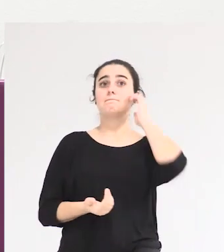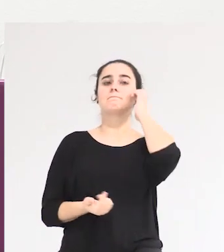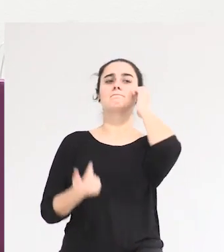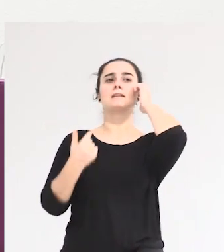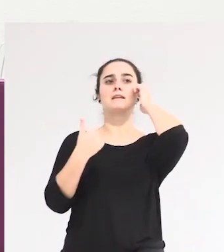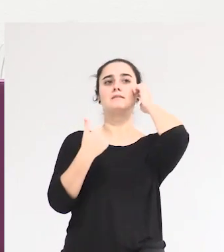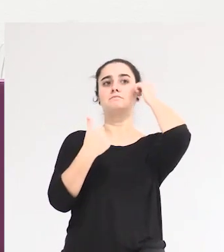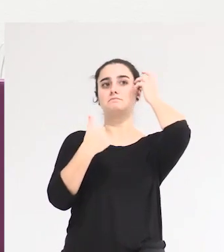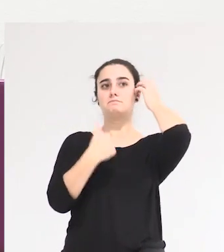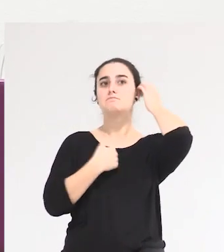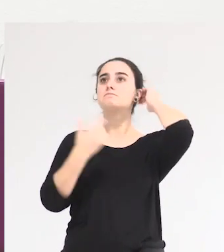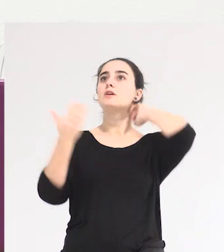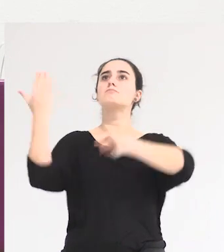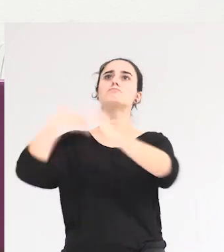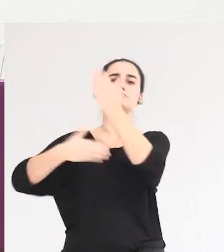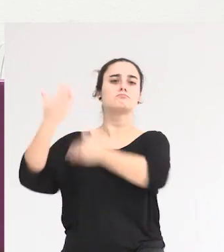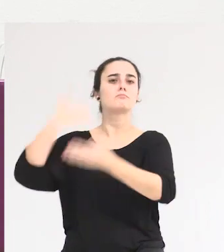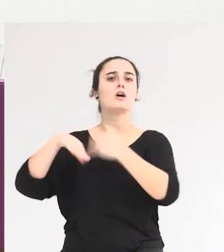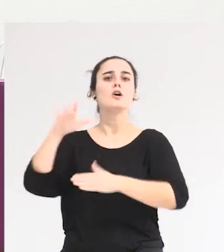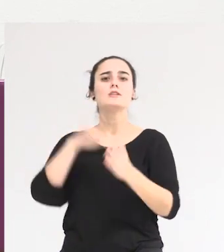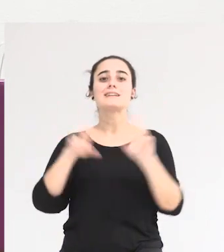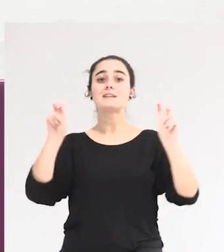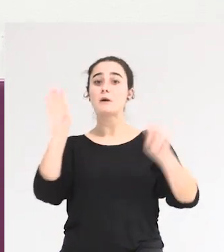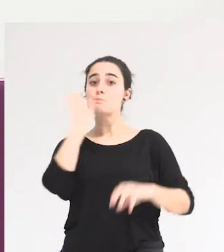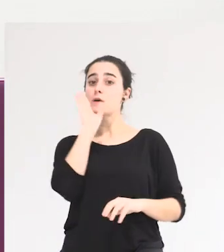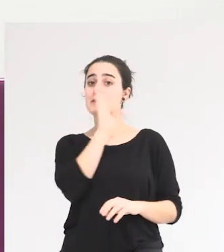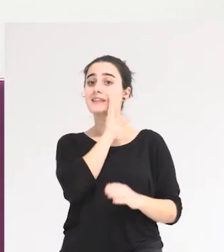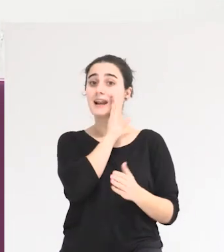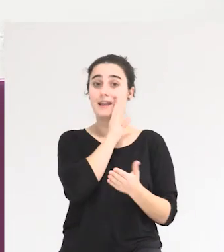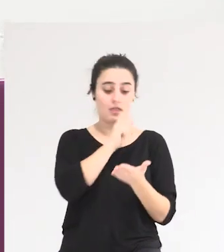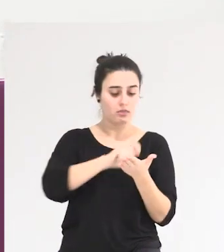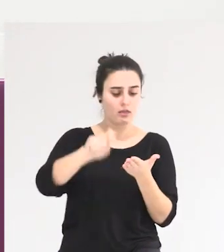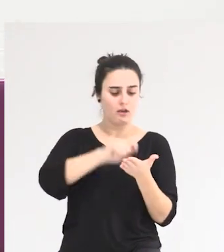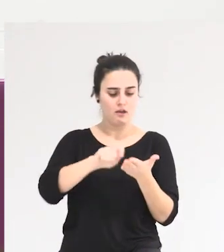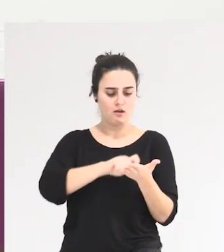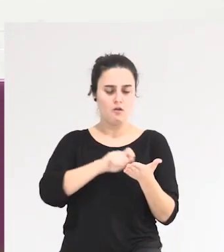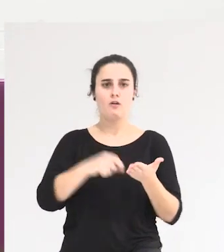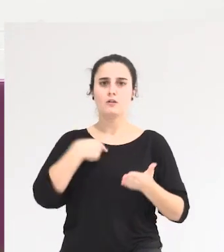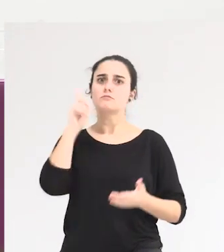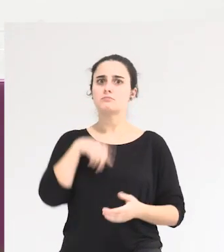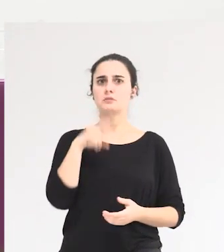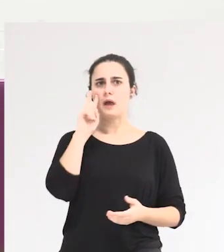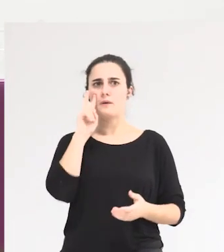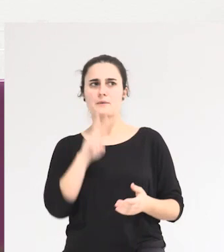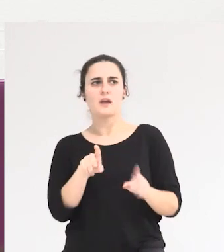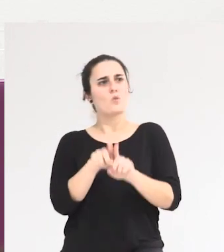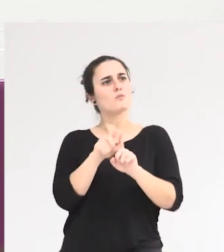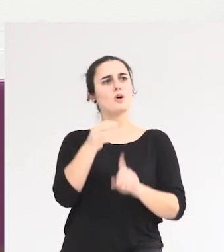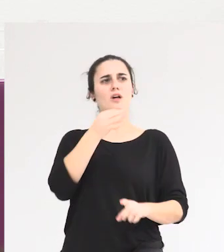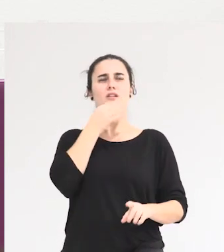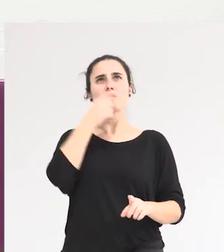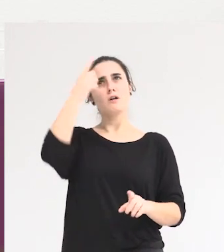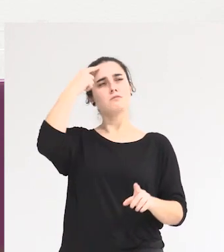pentsatzen nuenean ama izateaz, idazteaz, banik ere ikusten nituen kontrako diskursoak edo neure